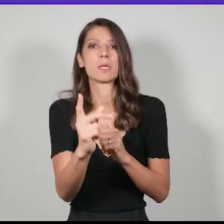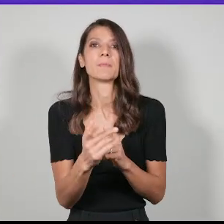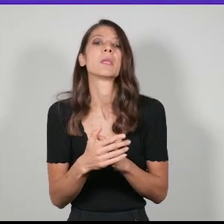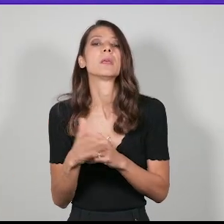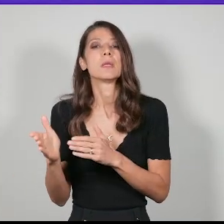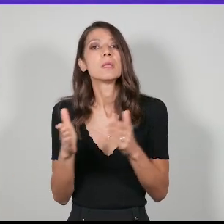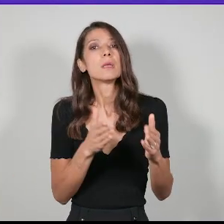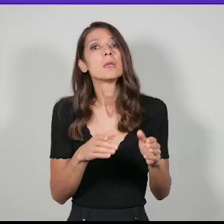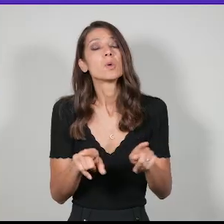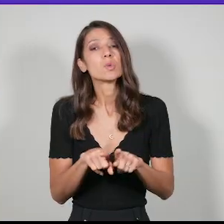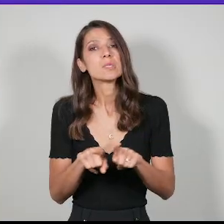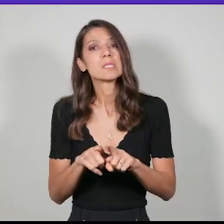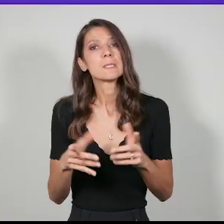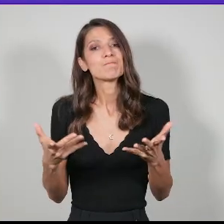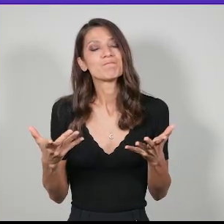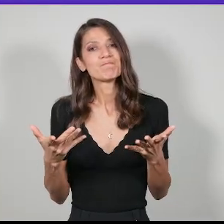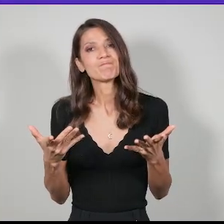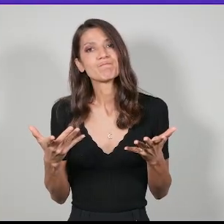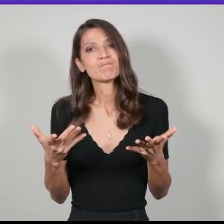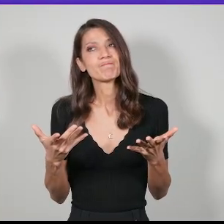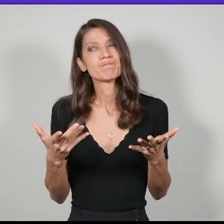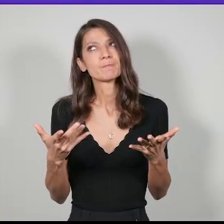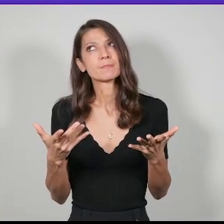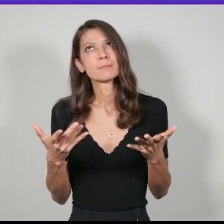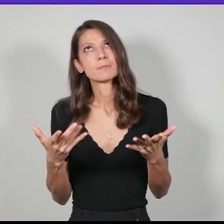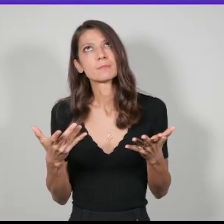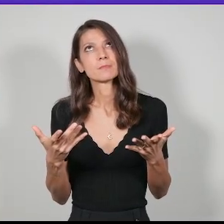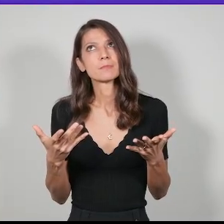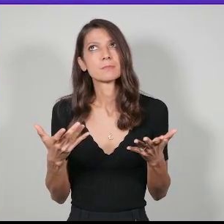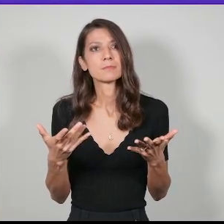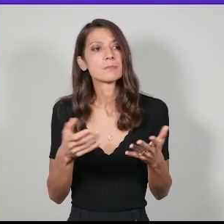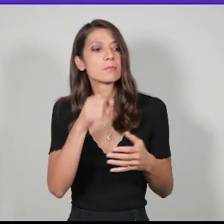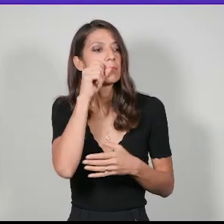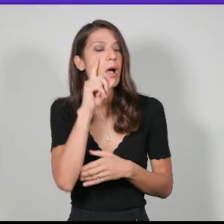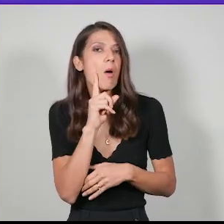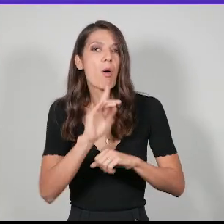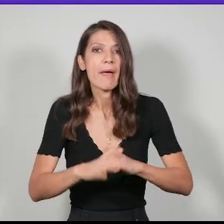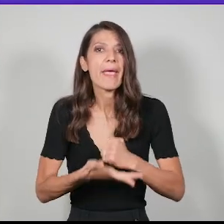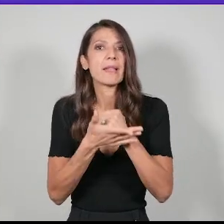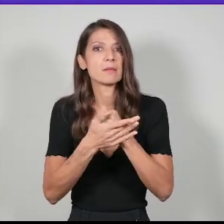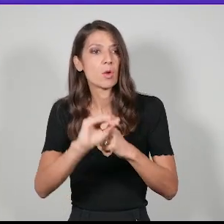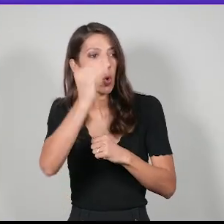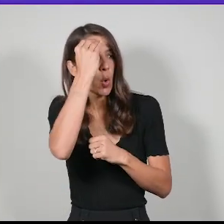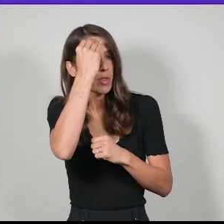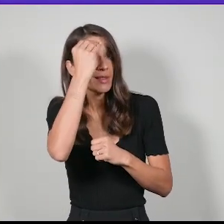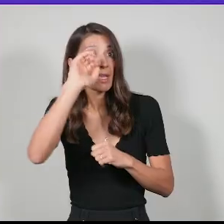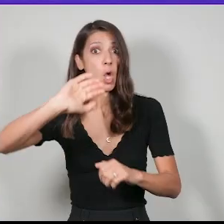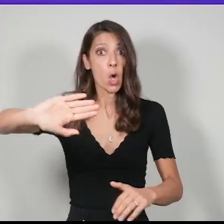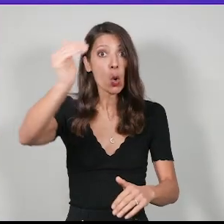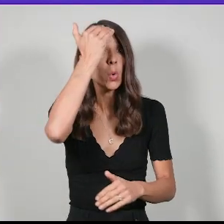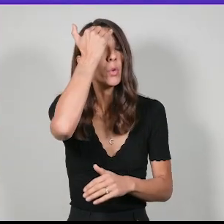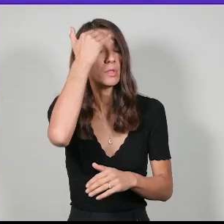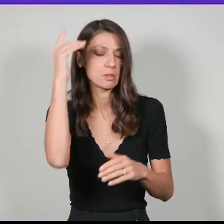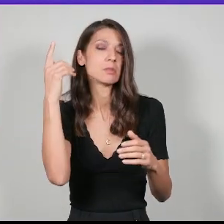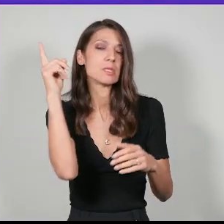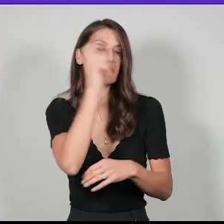explications, parce qu'il y a des difficultés à connaître et reconnaître l'aide apportée par les parents. La première, c'est cette frontière floue, effectivement,